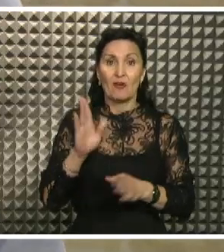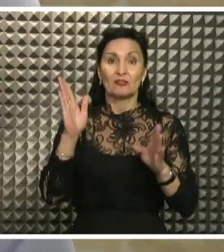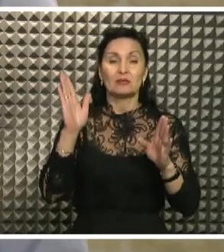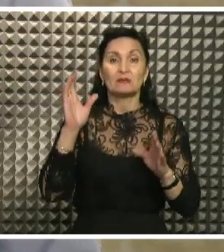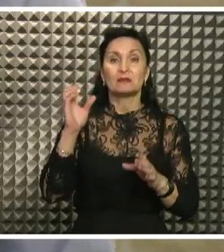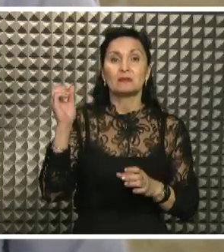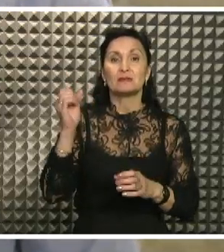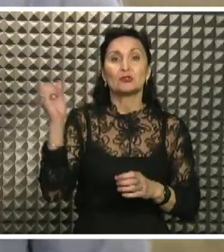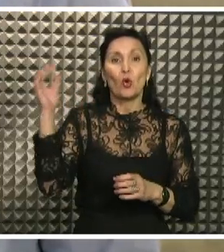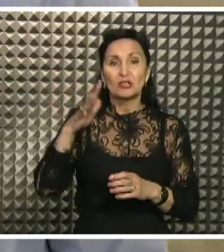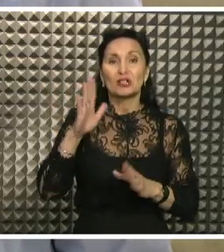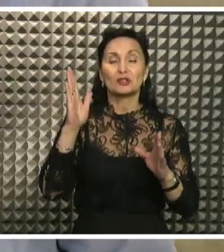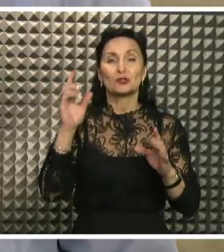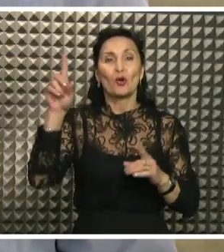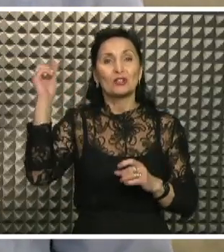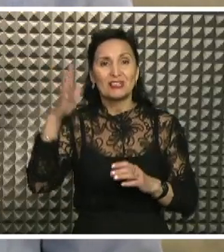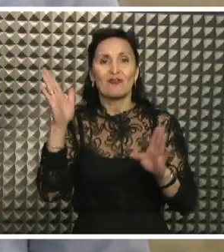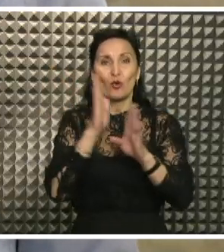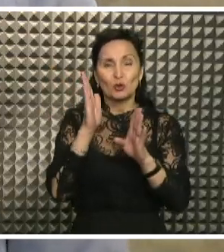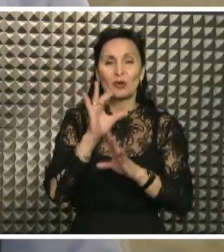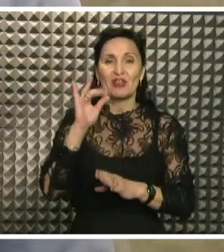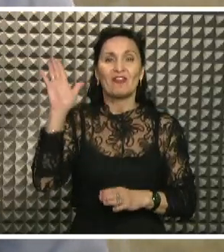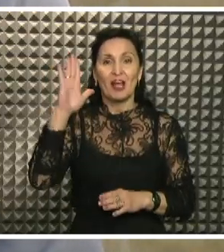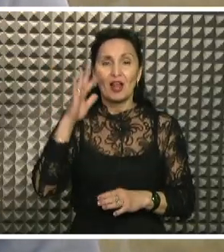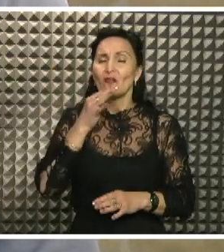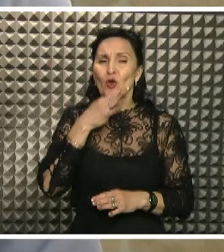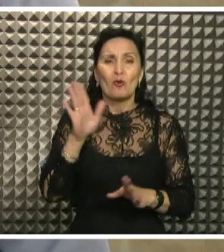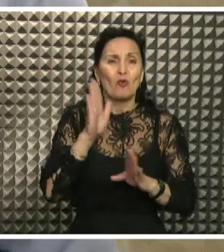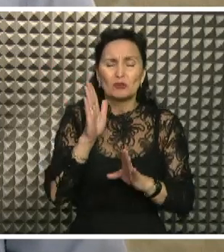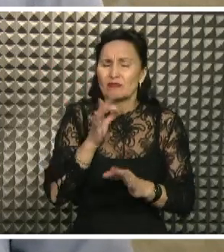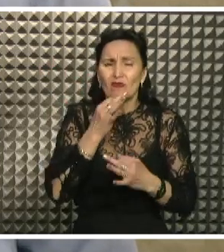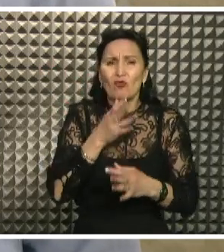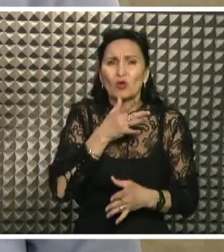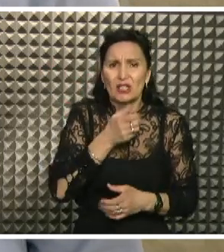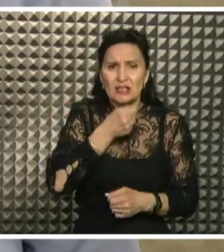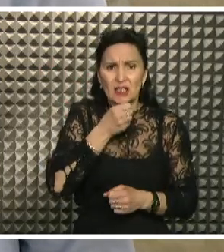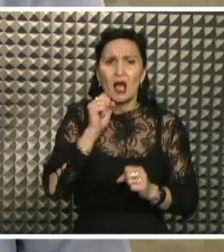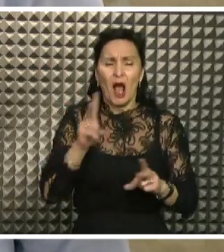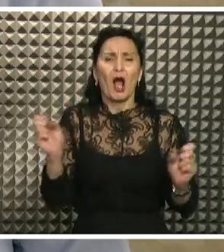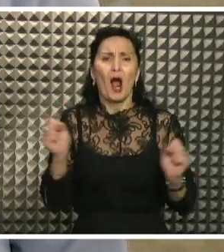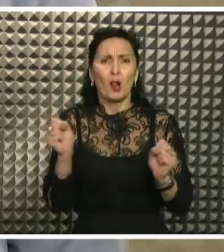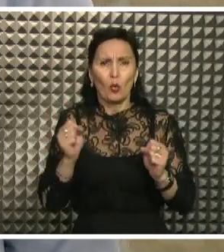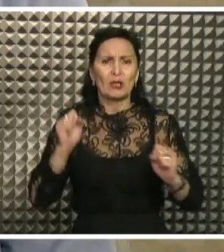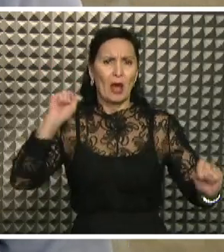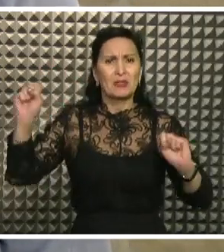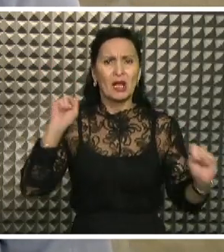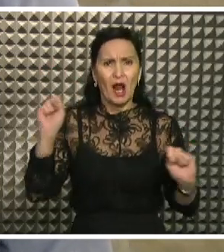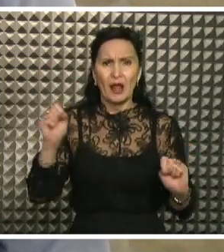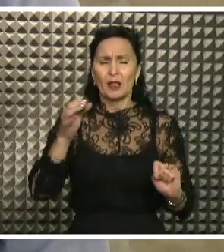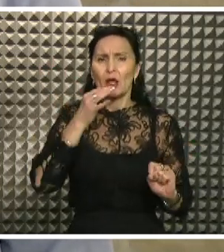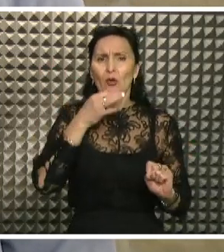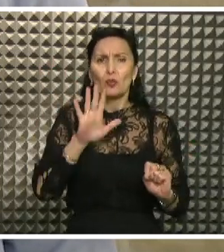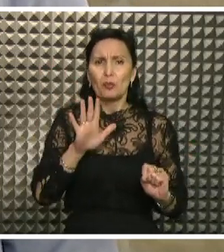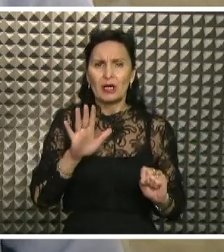вода приветствуются в любом возрасте, да, в любом возрасте, поэтому водные процедуры, так же, как и холодные обтирания и любые, будем так